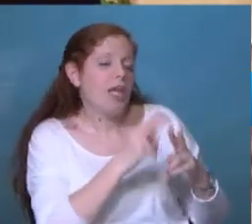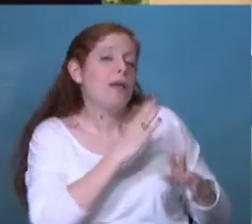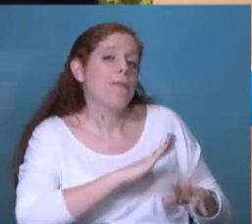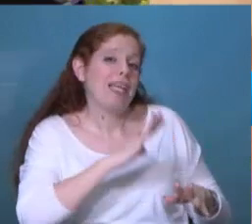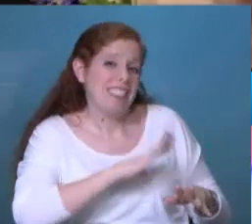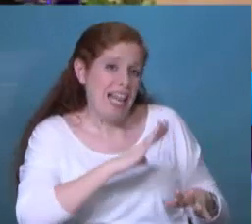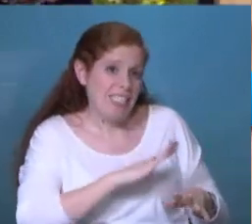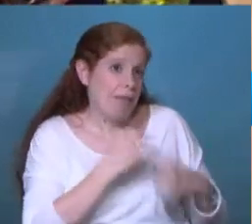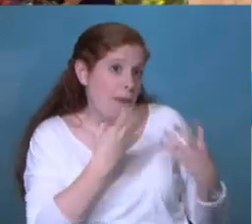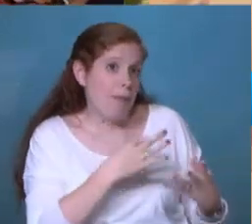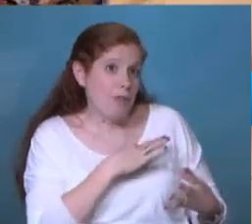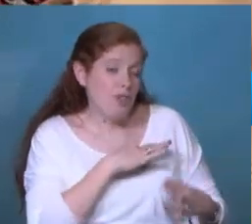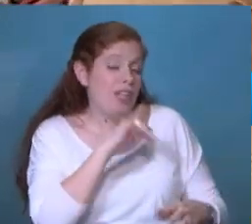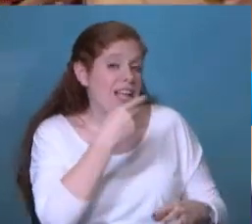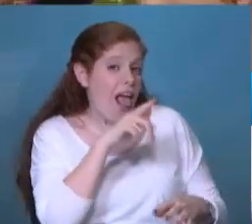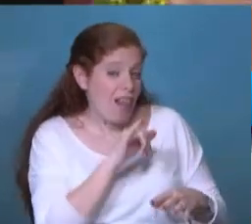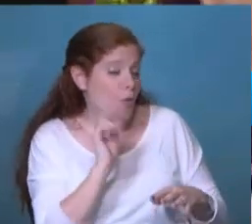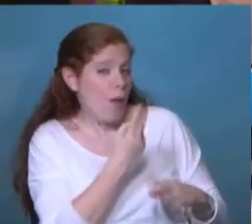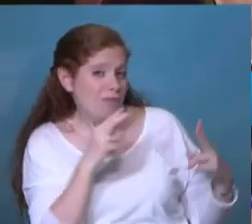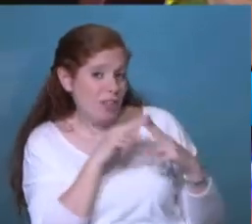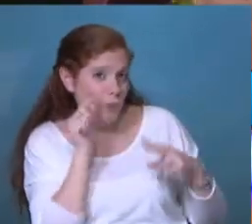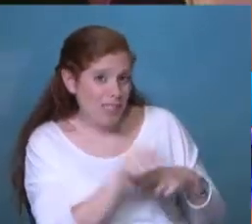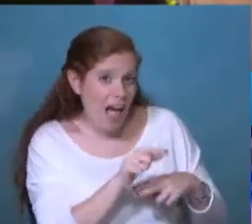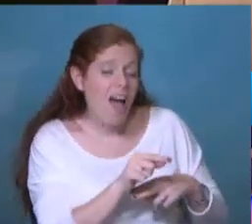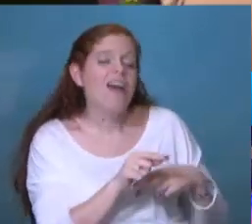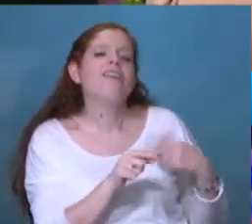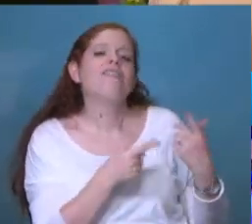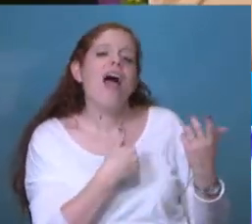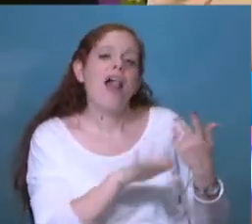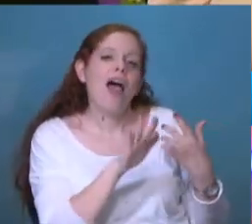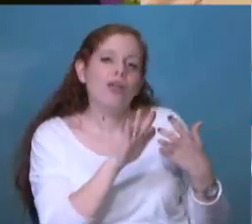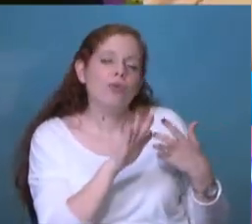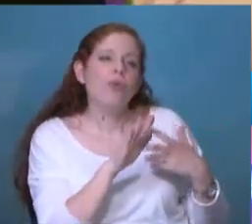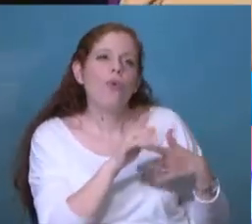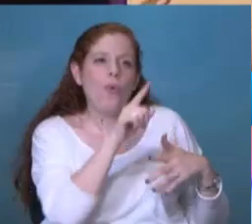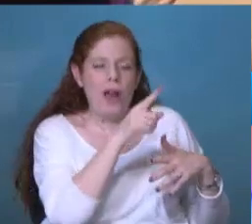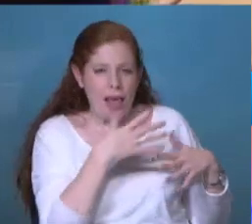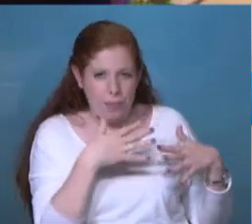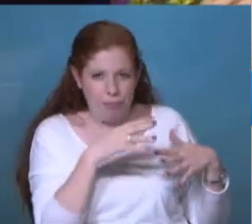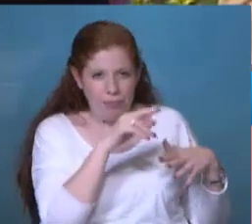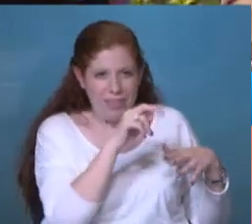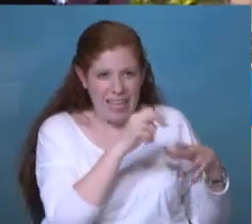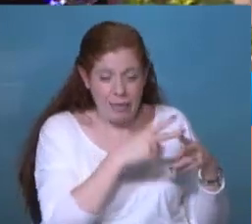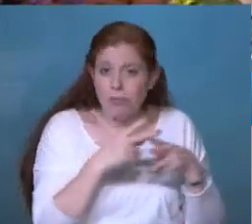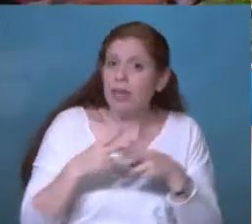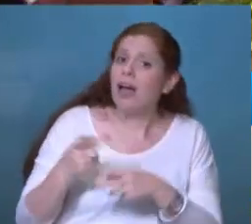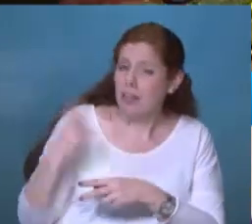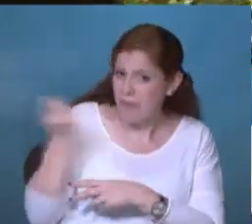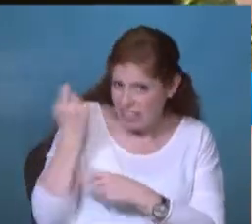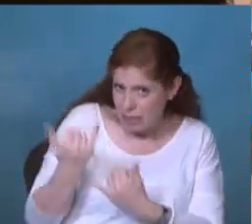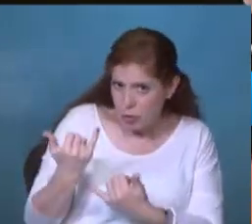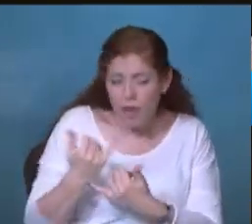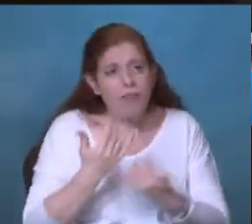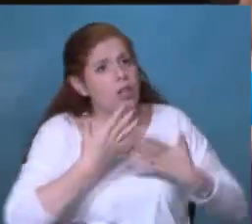יאלי. כל המשלחת נפגשה איתה. והלכנו לניימס, שזה... אתה נותן פה חסויות, הבנתי, אוקיי. אני לובש את